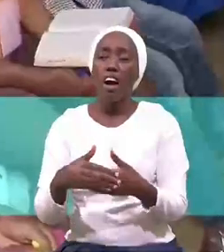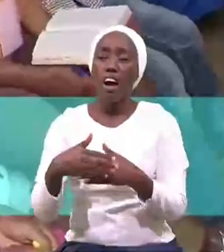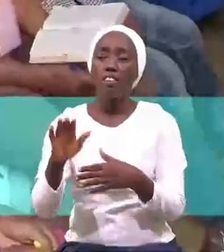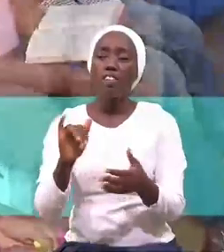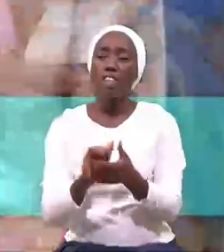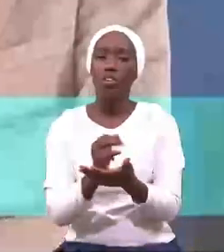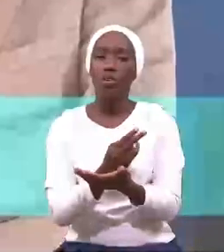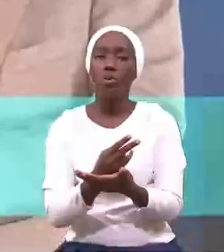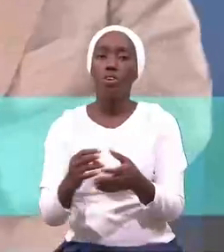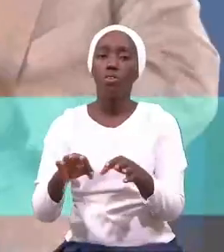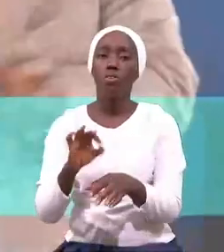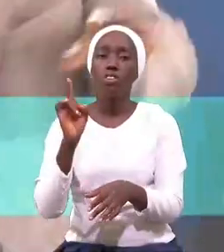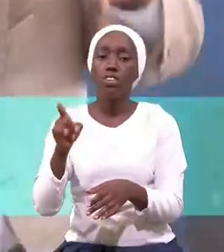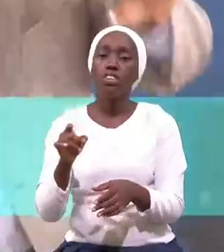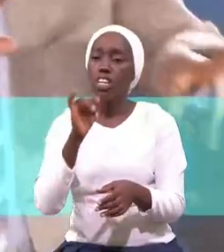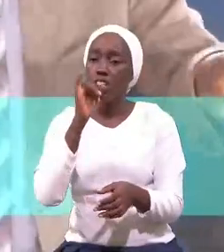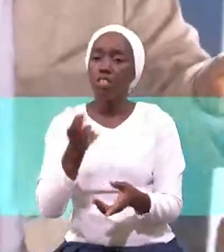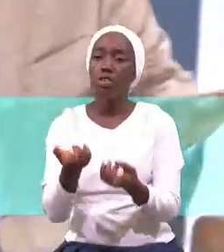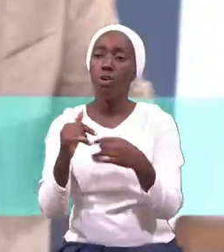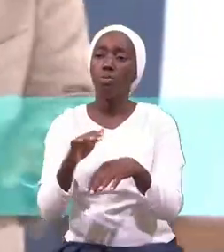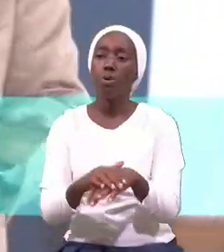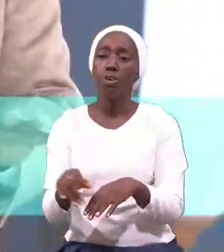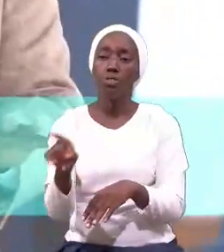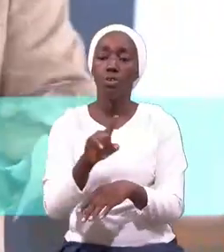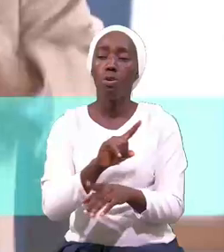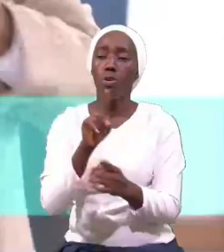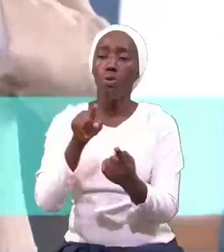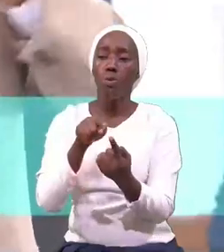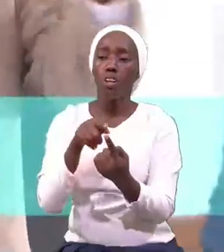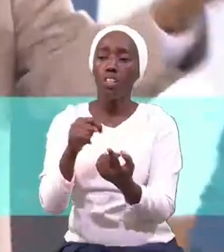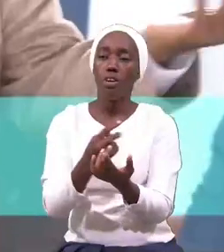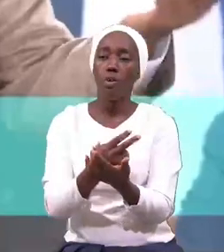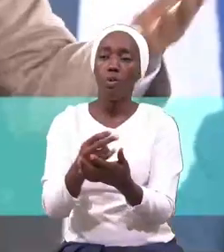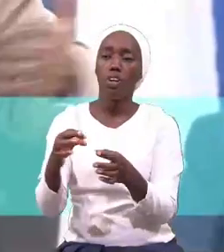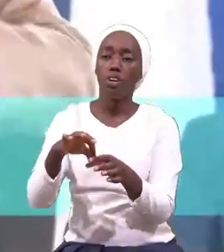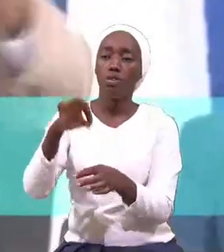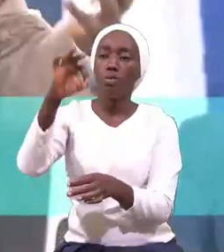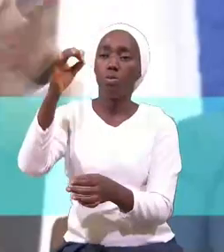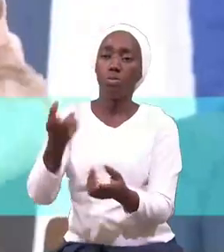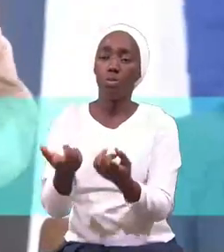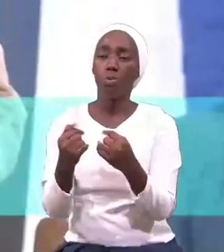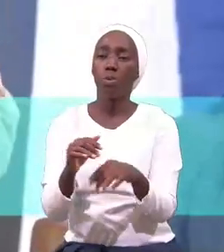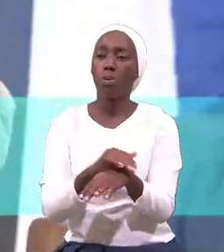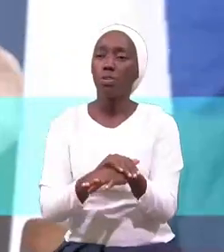Le Saint-Esprit survenant sur vous. Quand le Saint-Esprit vient,